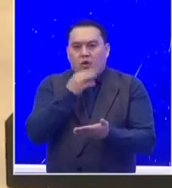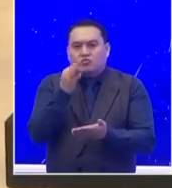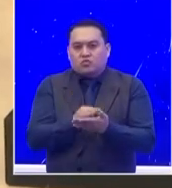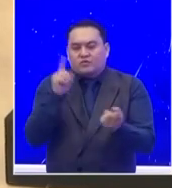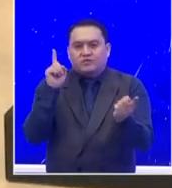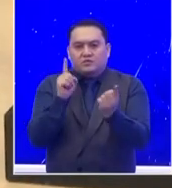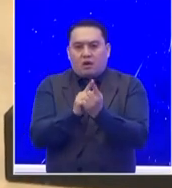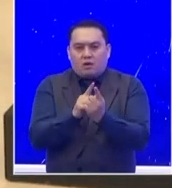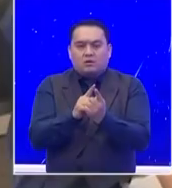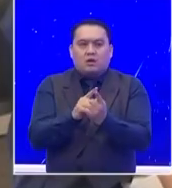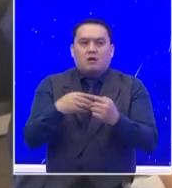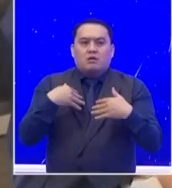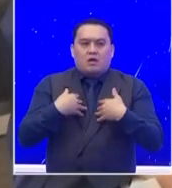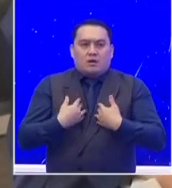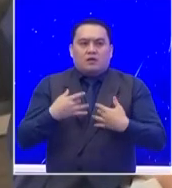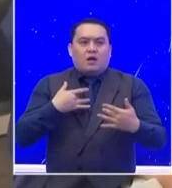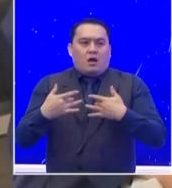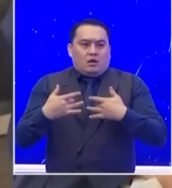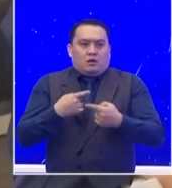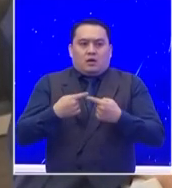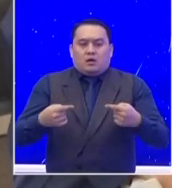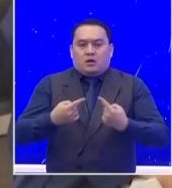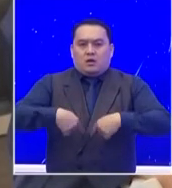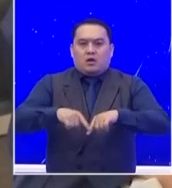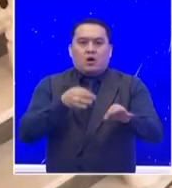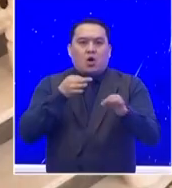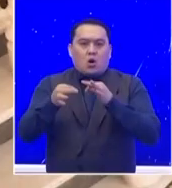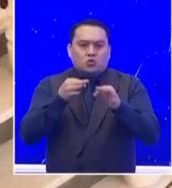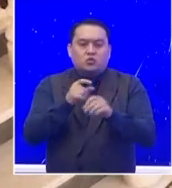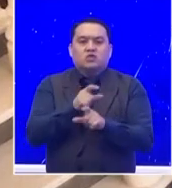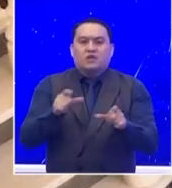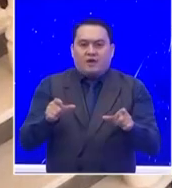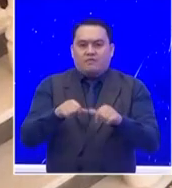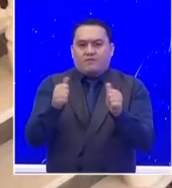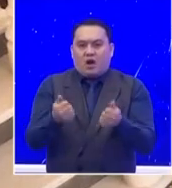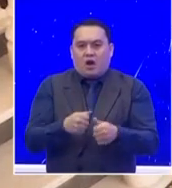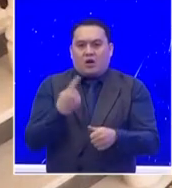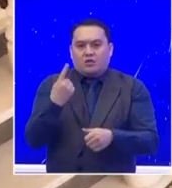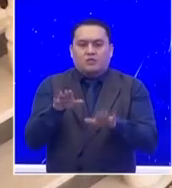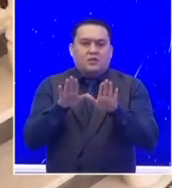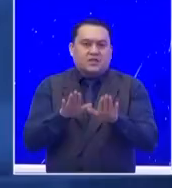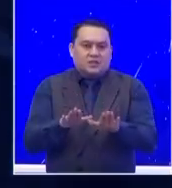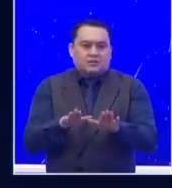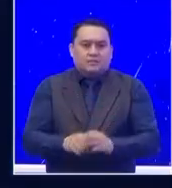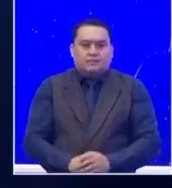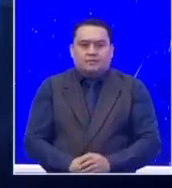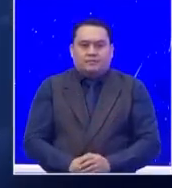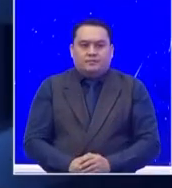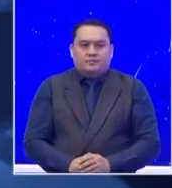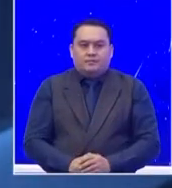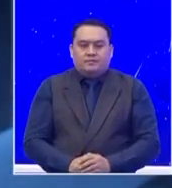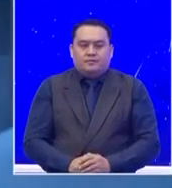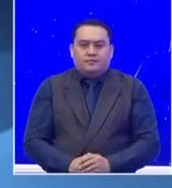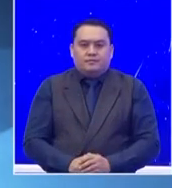встречи в фойе драмтеатра сотрудники различных ведомств консультировали граждан в формате одного окна. Гульназ Мустафа,